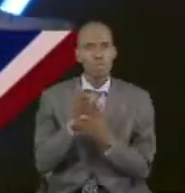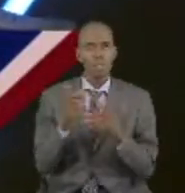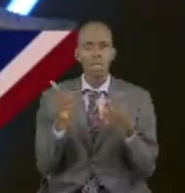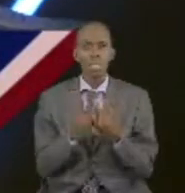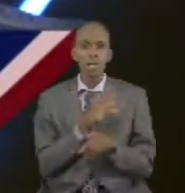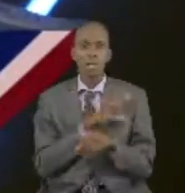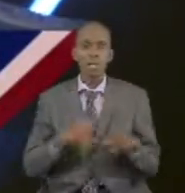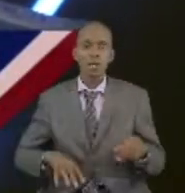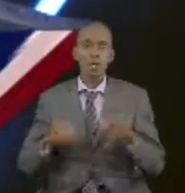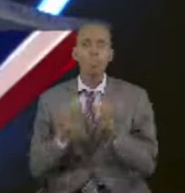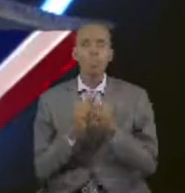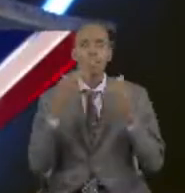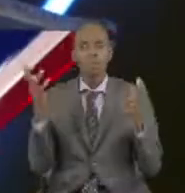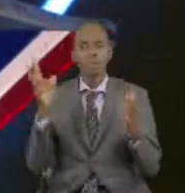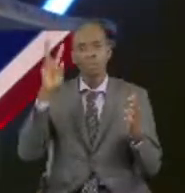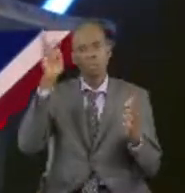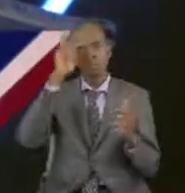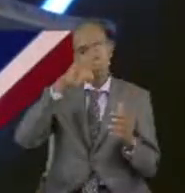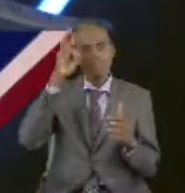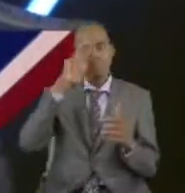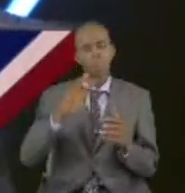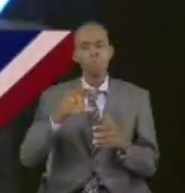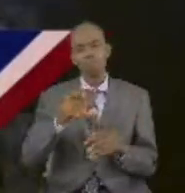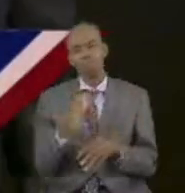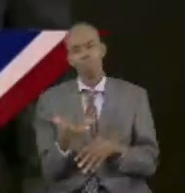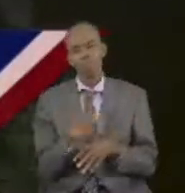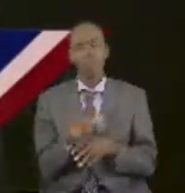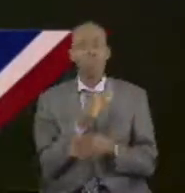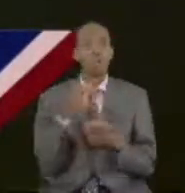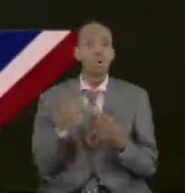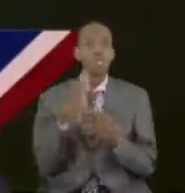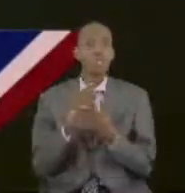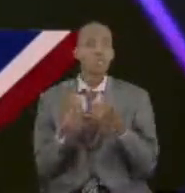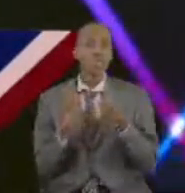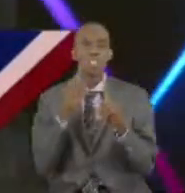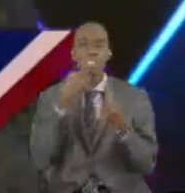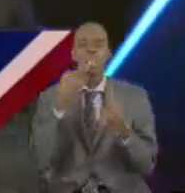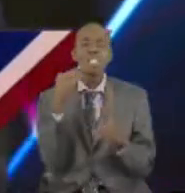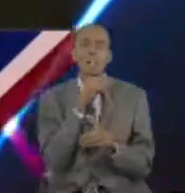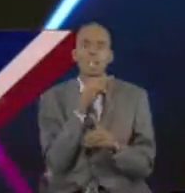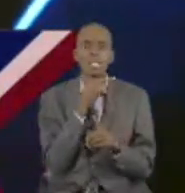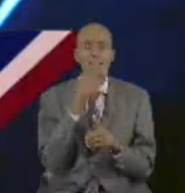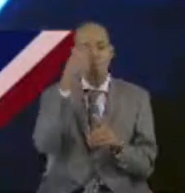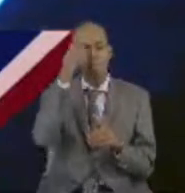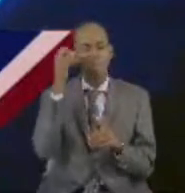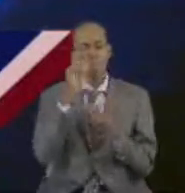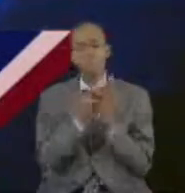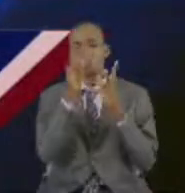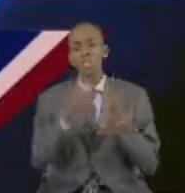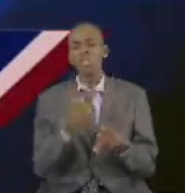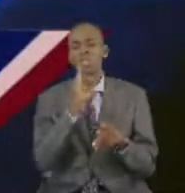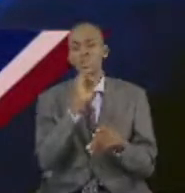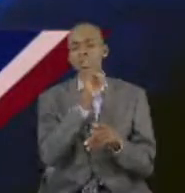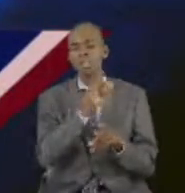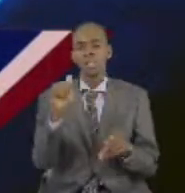sens la compromission ça la compromission le poltron si quelqu'un dit le